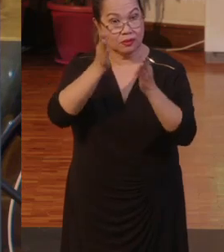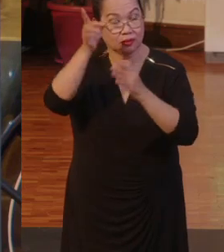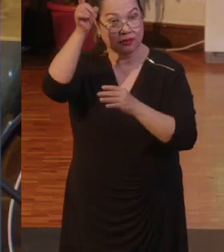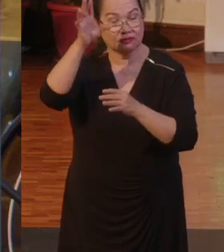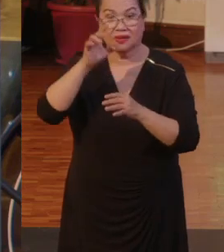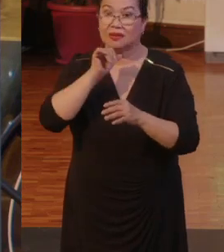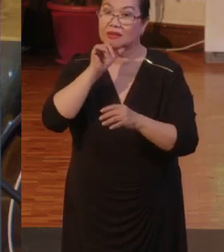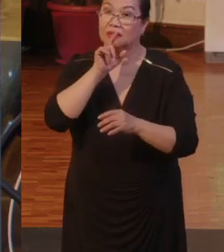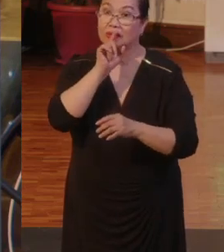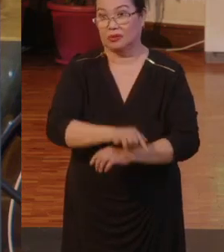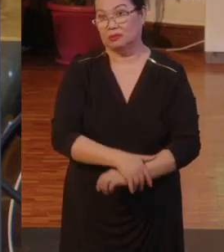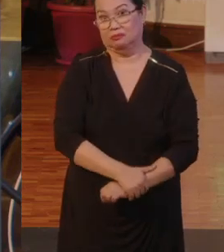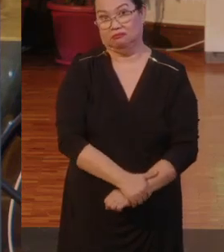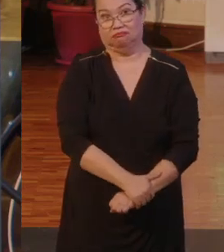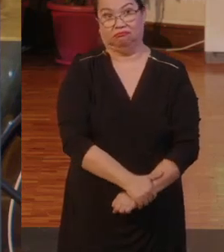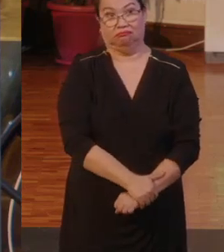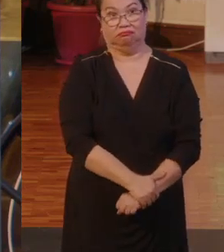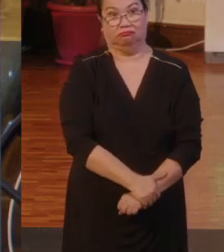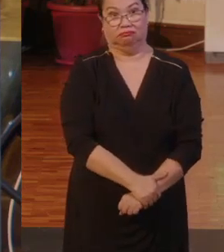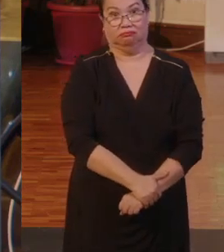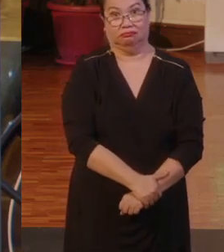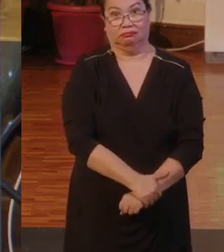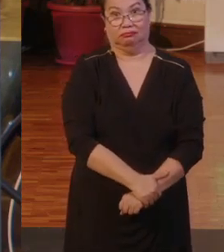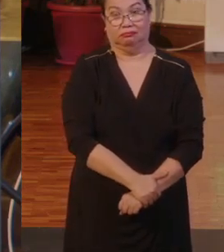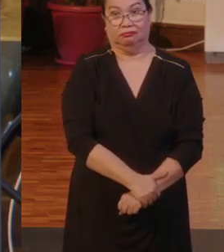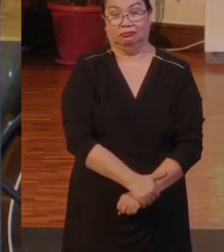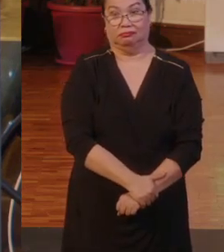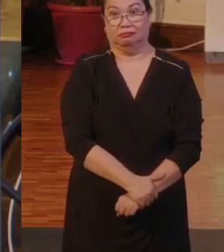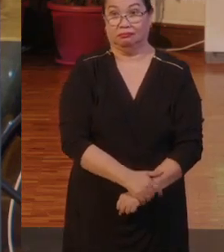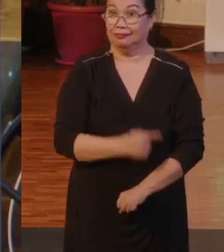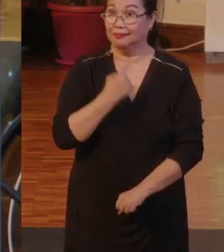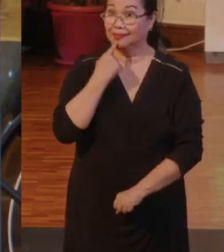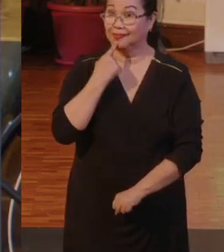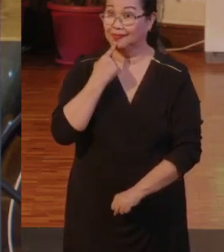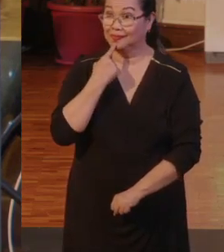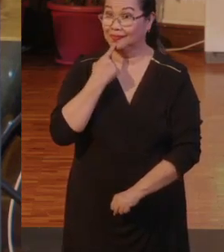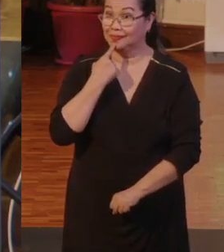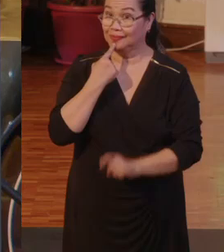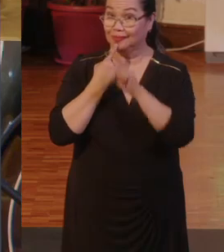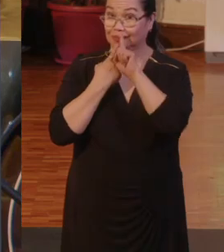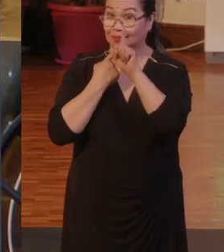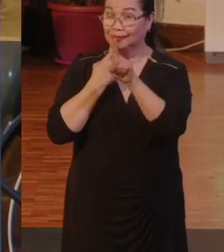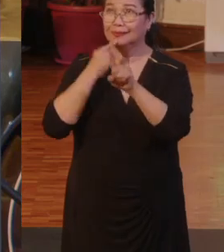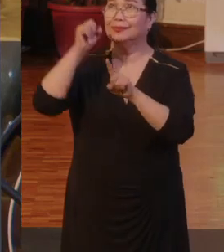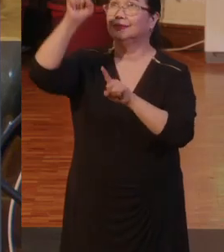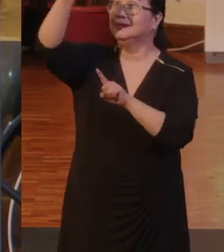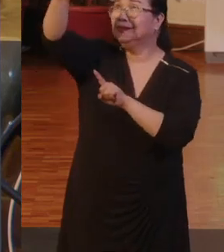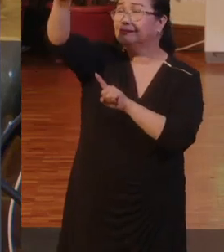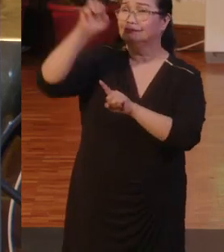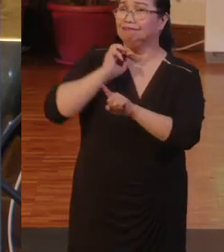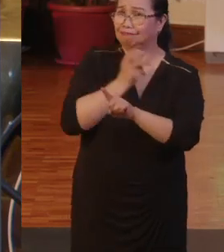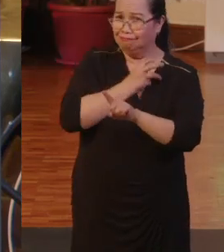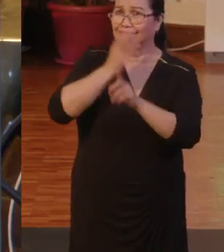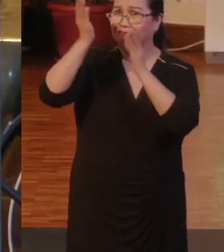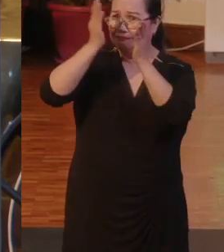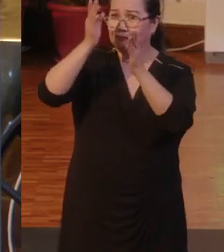Diyos-Diyusan. Tao tayo ng tao, mga kapatid. Baka mamaya may mga tindahan kayo na may mga ganon.